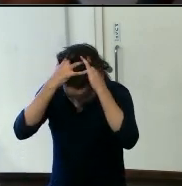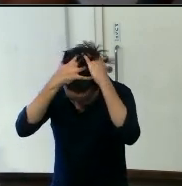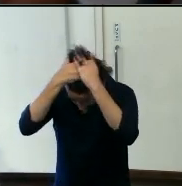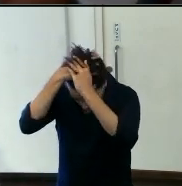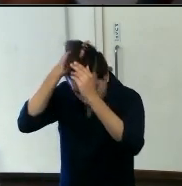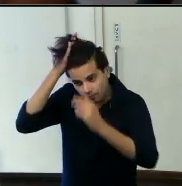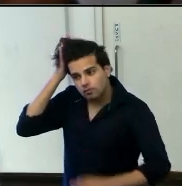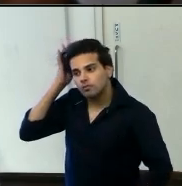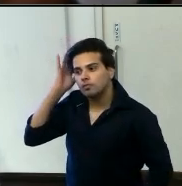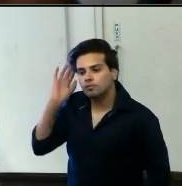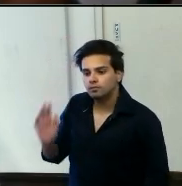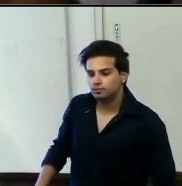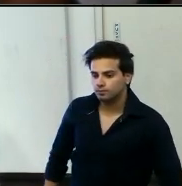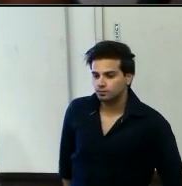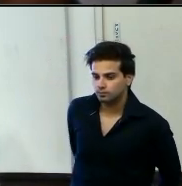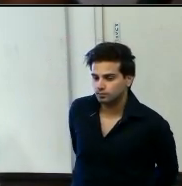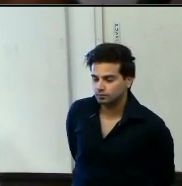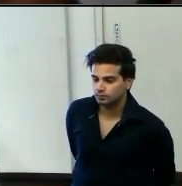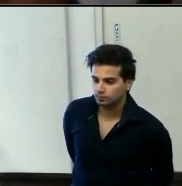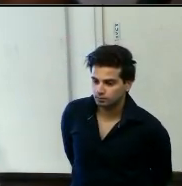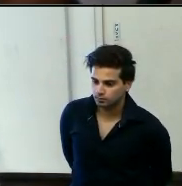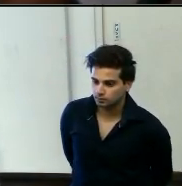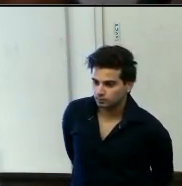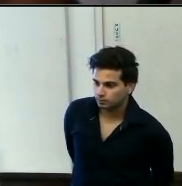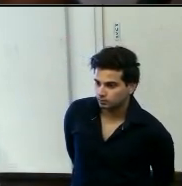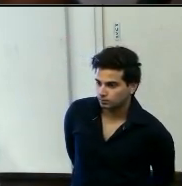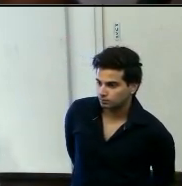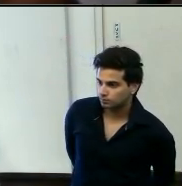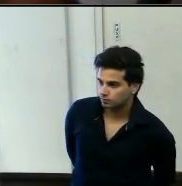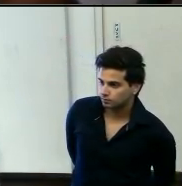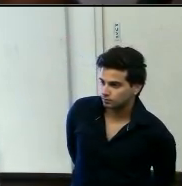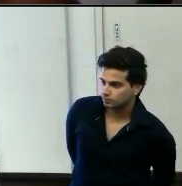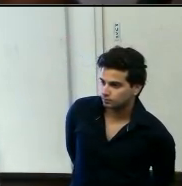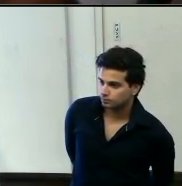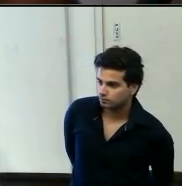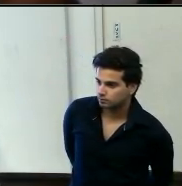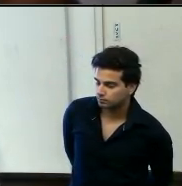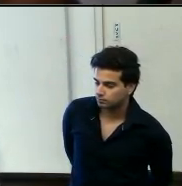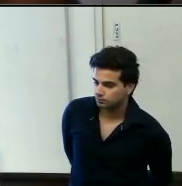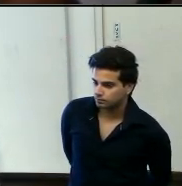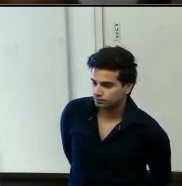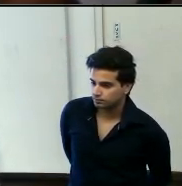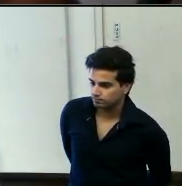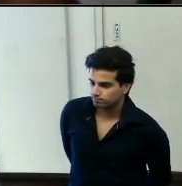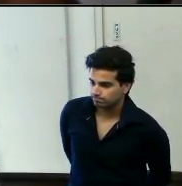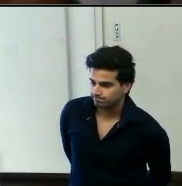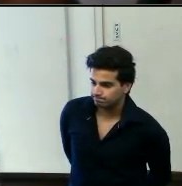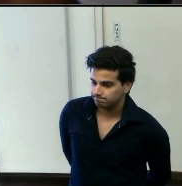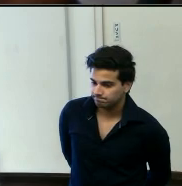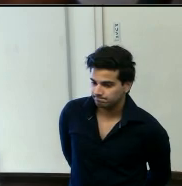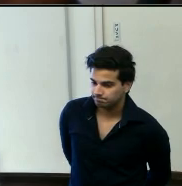ಅಂದರೆ ಪ್ರೆಸಿಡೆನ್ಸ್ ಅಂತೀವಲ್ಲ, ಅದಿದೆ. ಹುಡ್ಕೊಂಡೋದ್ರೆ ಎಲ್ಲೋ ಅಂತ ಎಳೆಗಳು ಸಿಕ್ಕುತ್ತೆ.